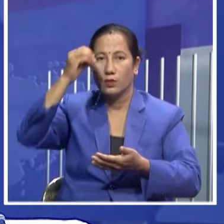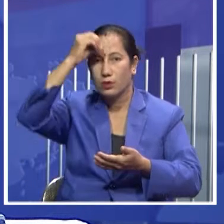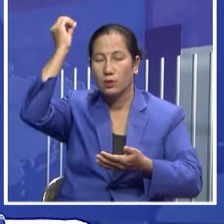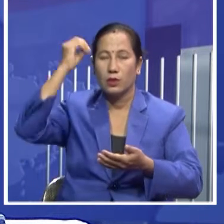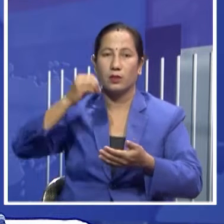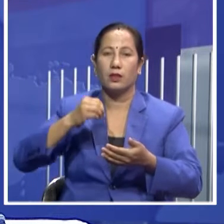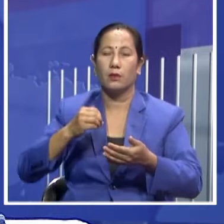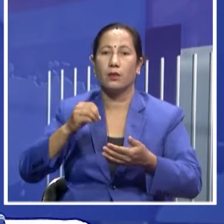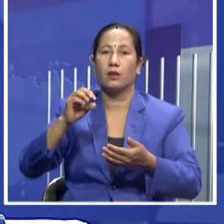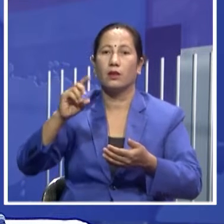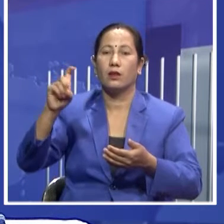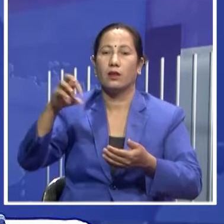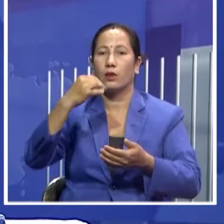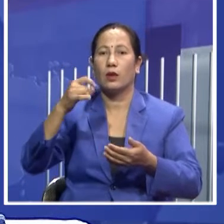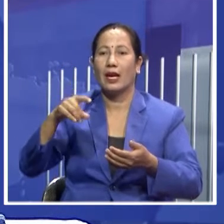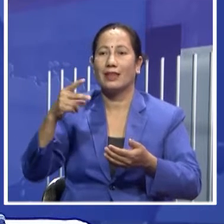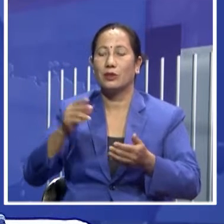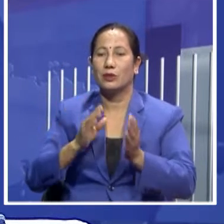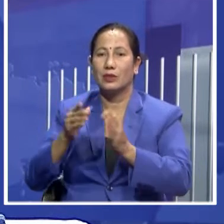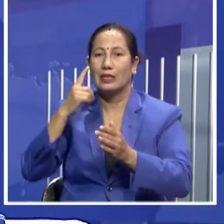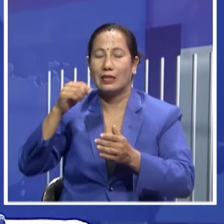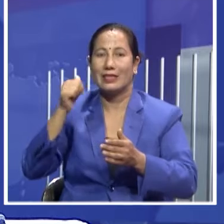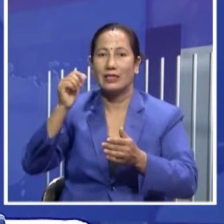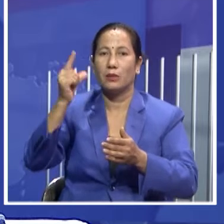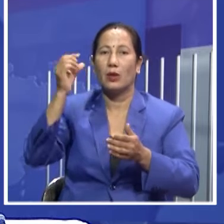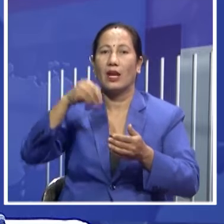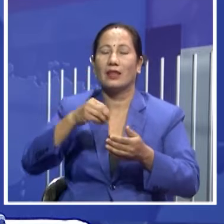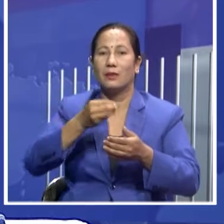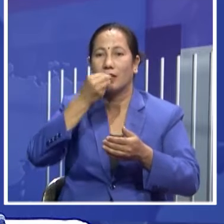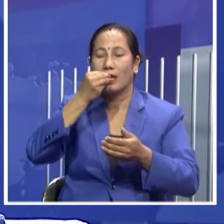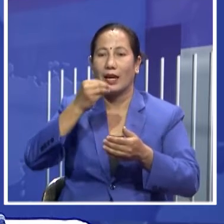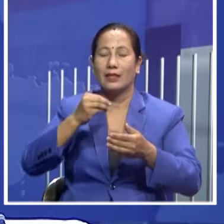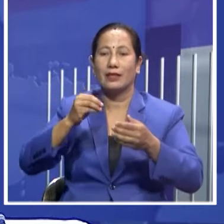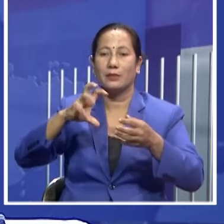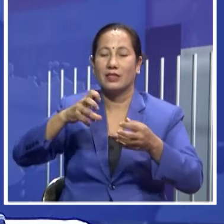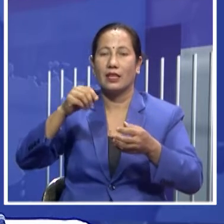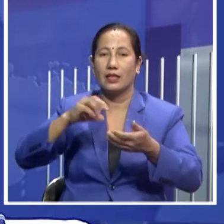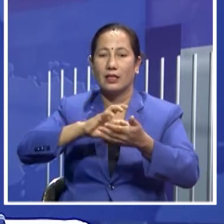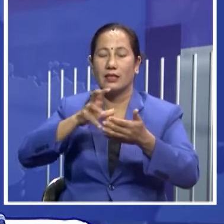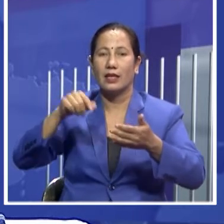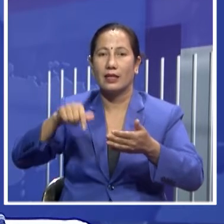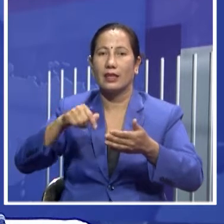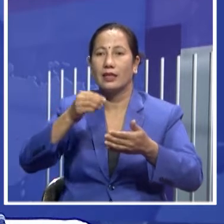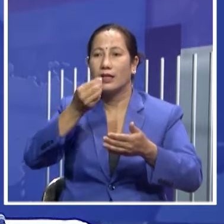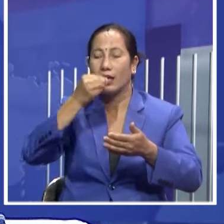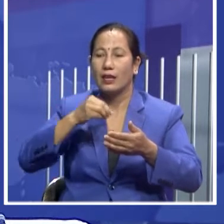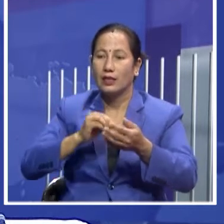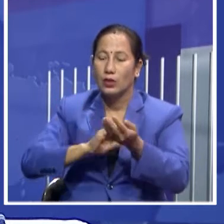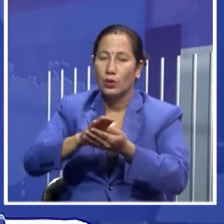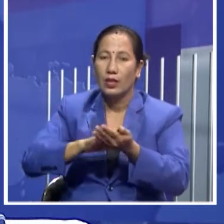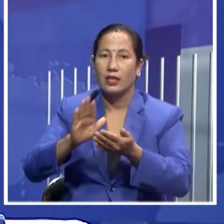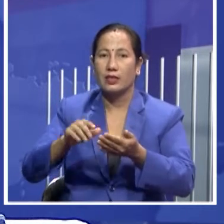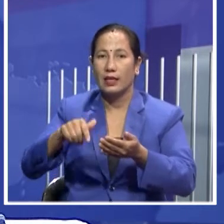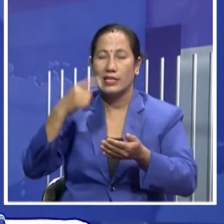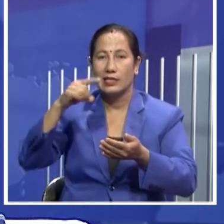सुदूरपश्चिममा गौराको आज दोस्रो दिन। हिजो बिरुडाका रूपमा पञ्च अनाज भिजाएका स्थानीयले आज त्यही बिरुडा धोएका छन्।